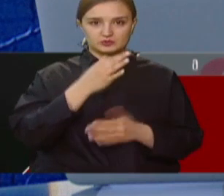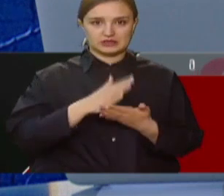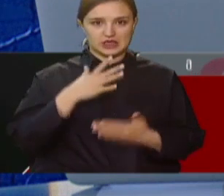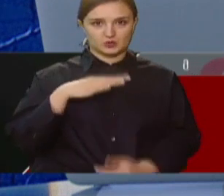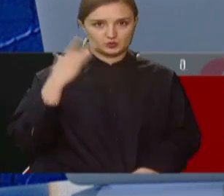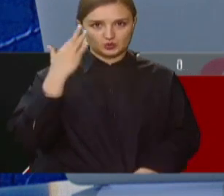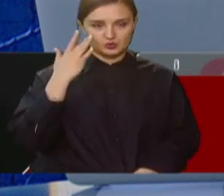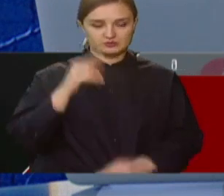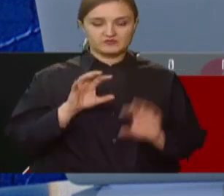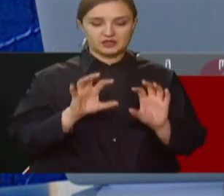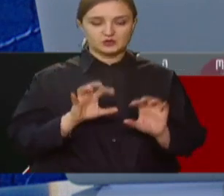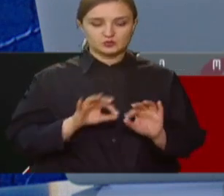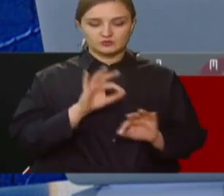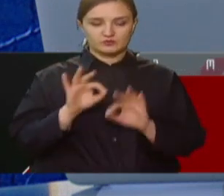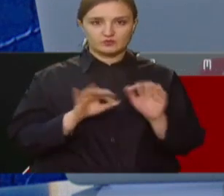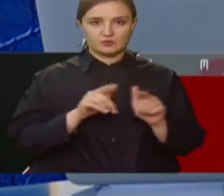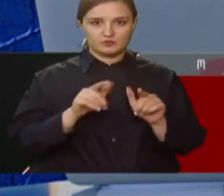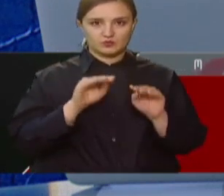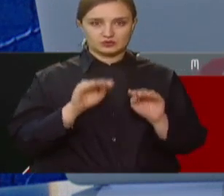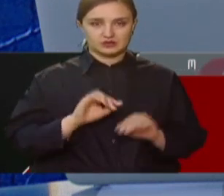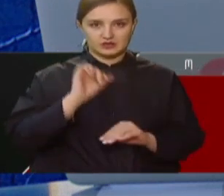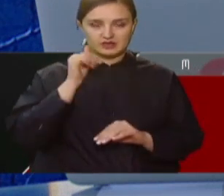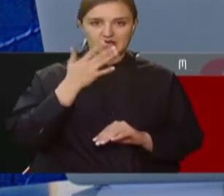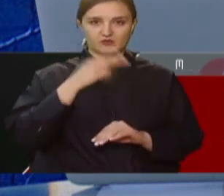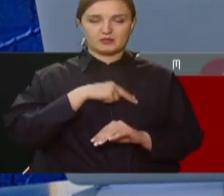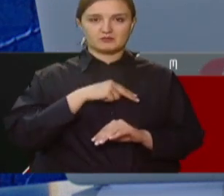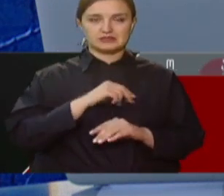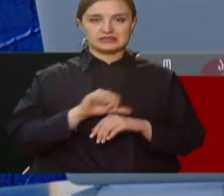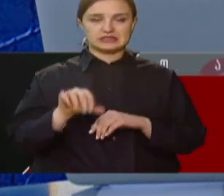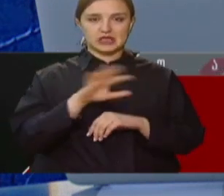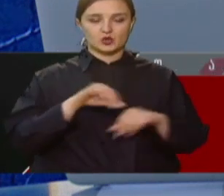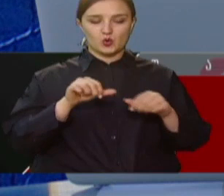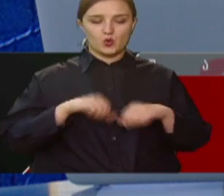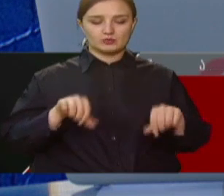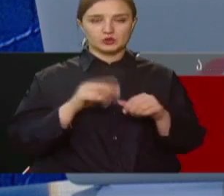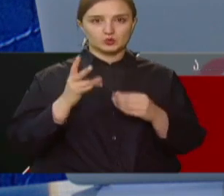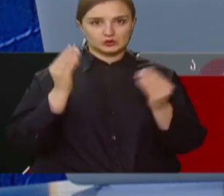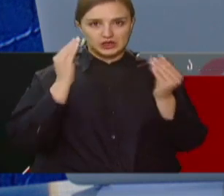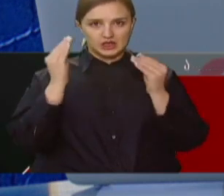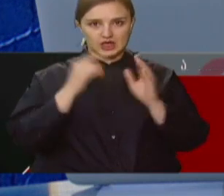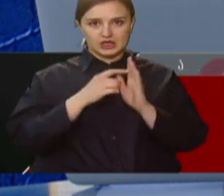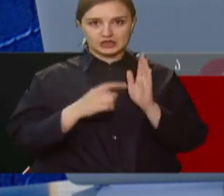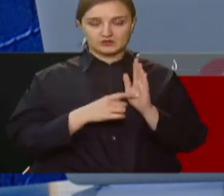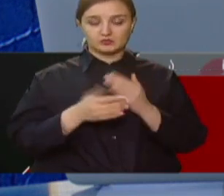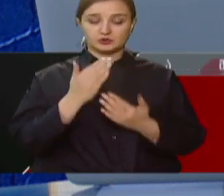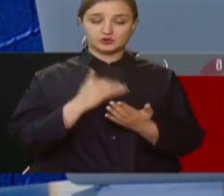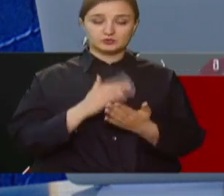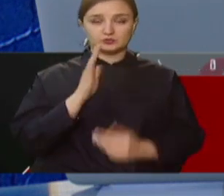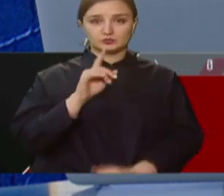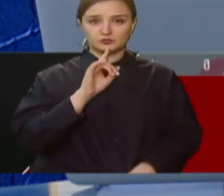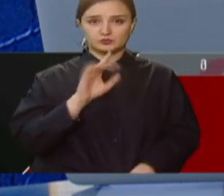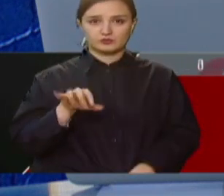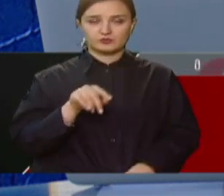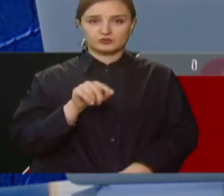Hridan. Rezoluția proiectului Hval, Europarlamenti, Sagare Comitet. Maunda განხილოს ახლა საინტერესოა განხილვების შემდეგ აისახება თუ